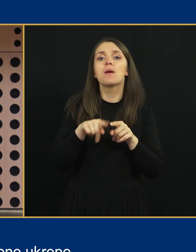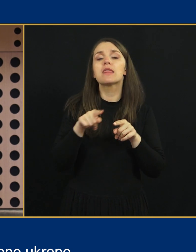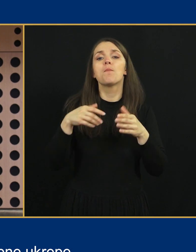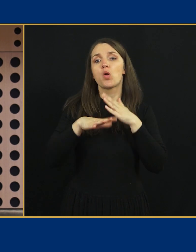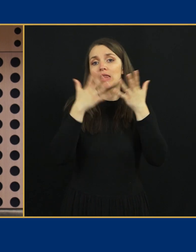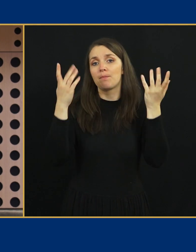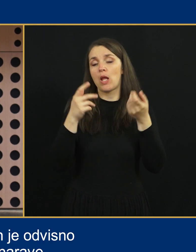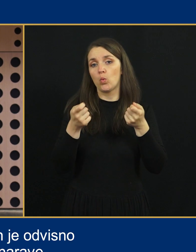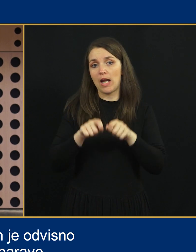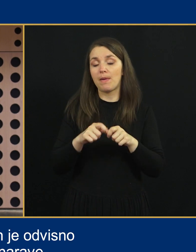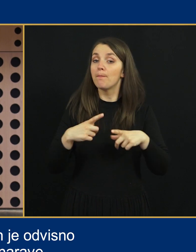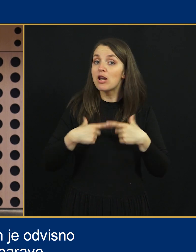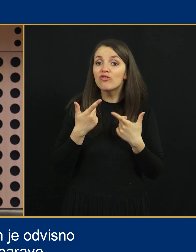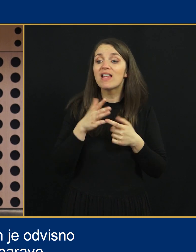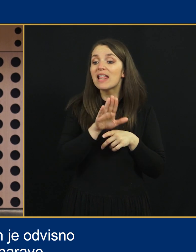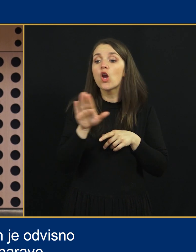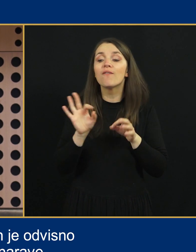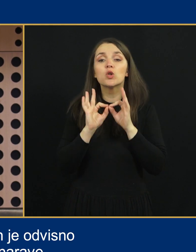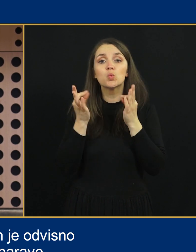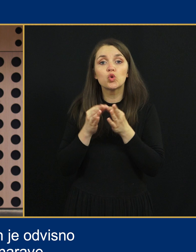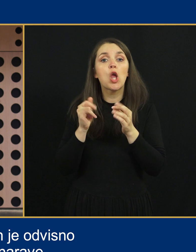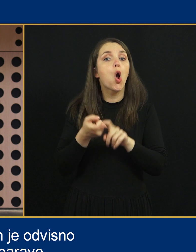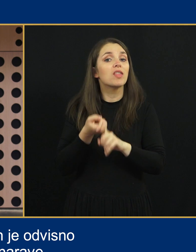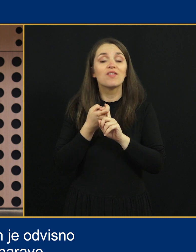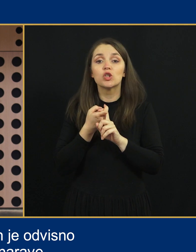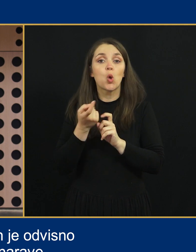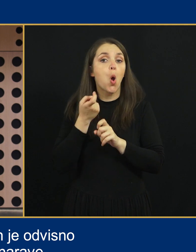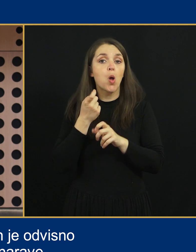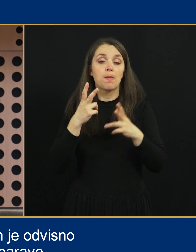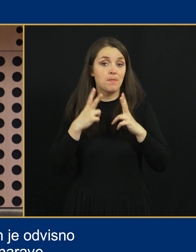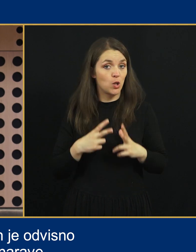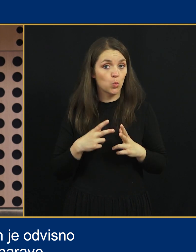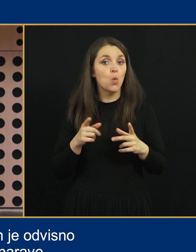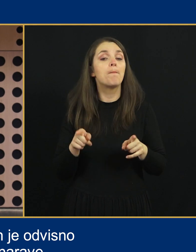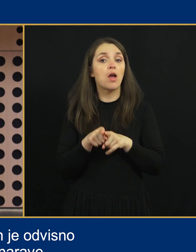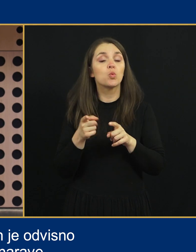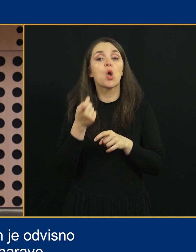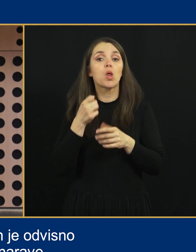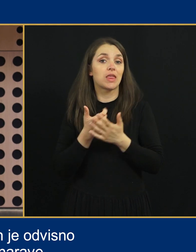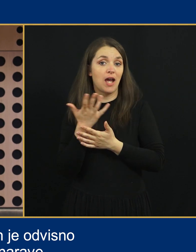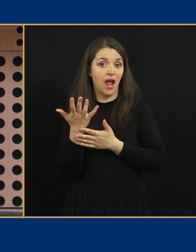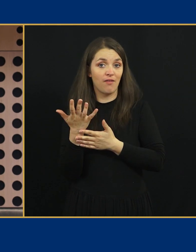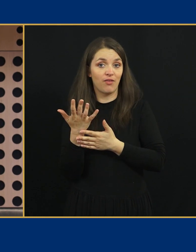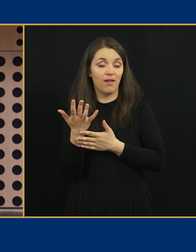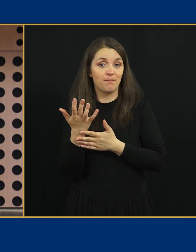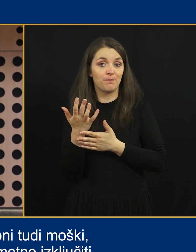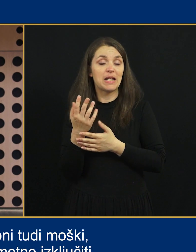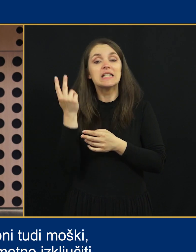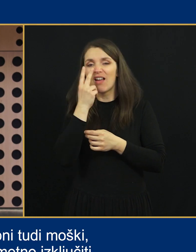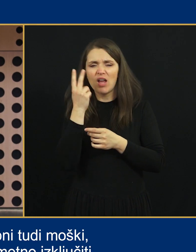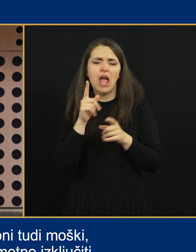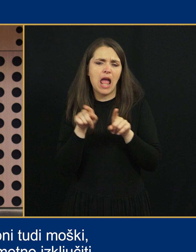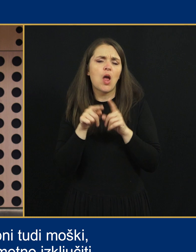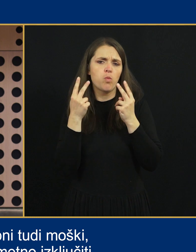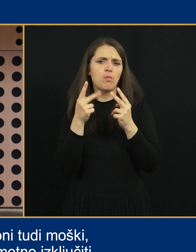ukrepe. Preživetje njihovih družin je odvisno tako od miru kot od narave. Seveda